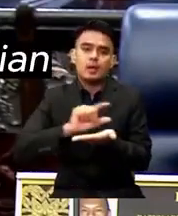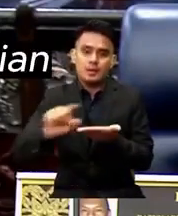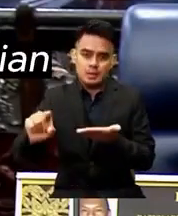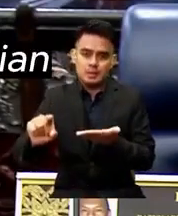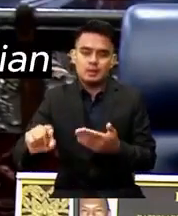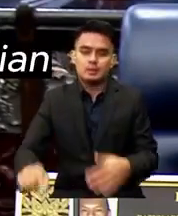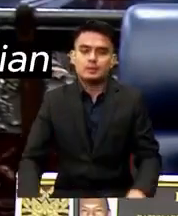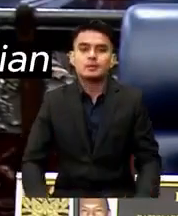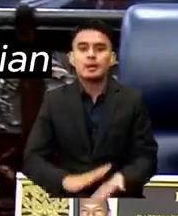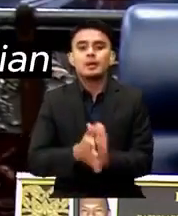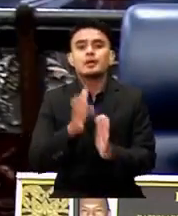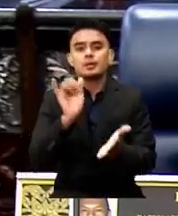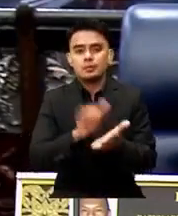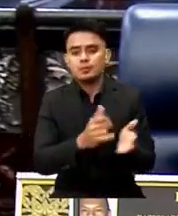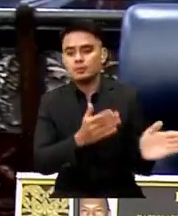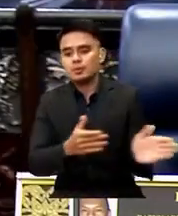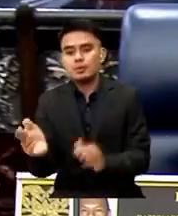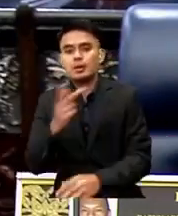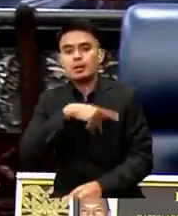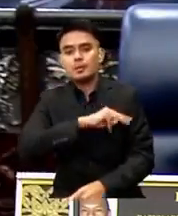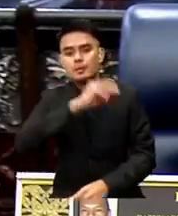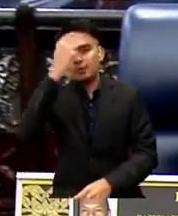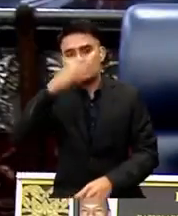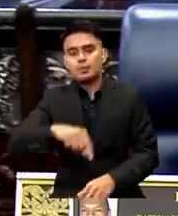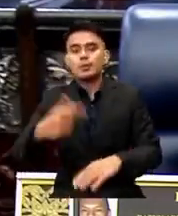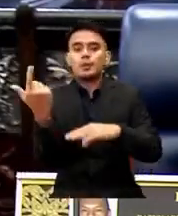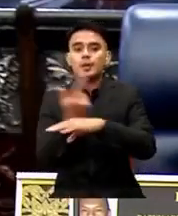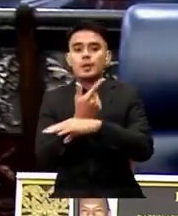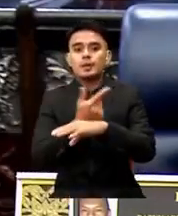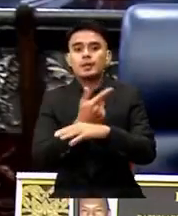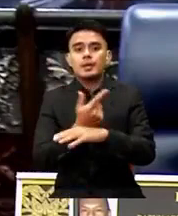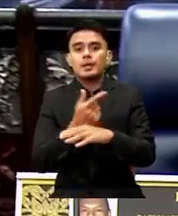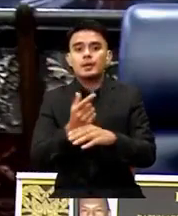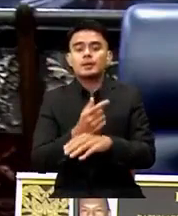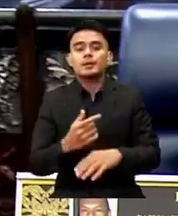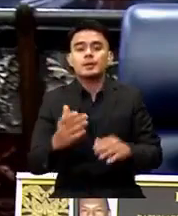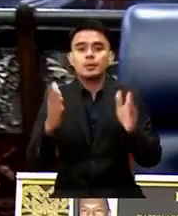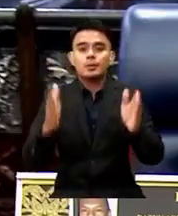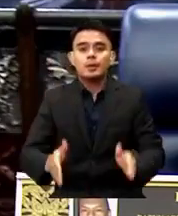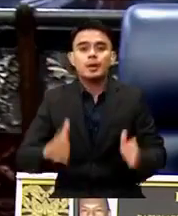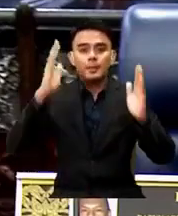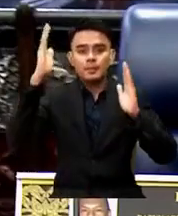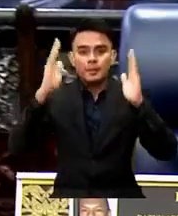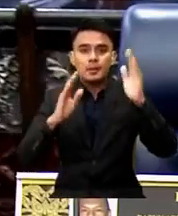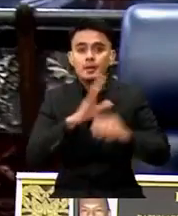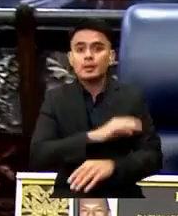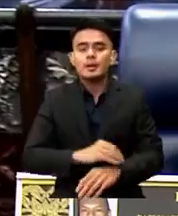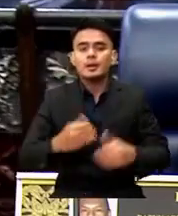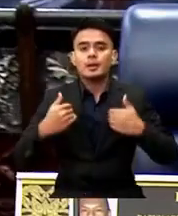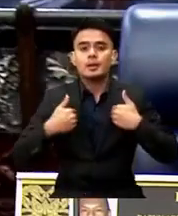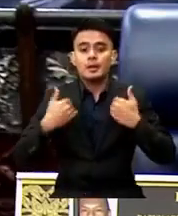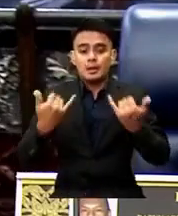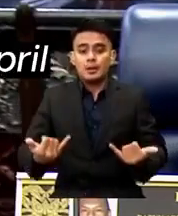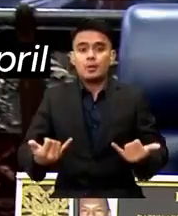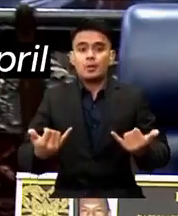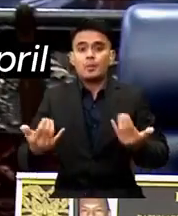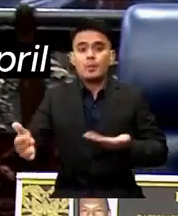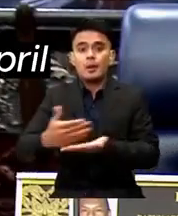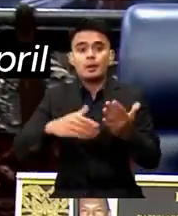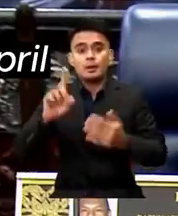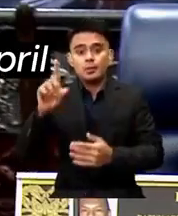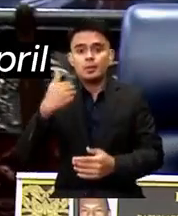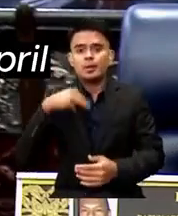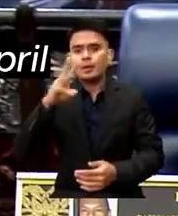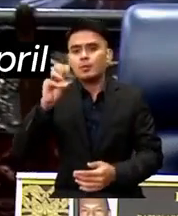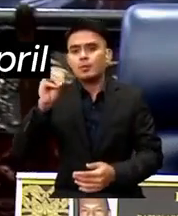daripada strategi kementerian untuk melatih mereka ini. Dan first batch ini kita kenal pasti 60 orang